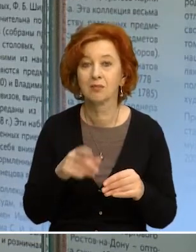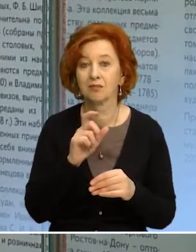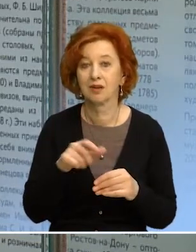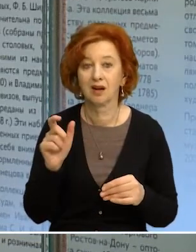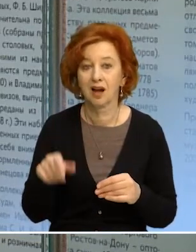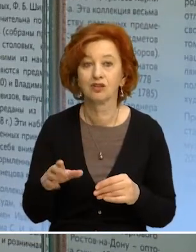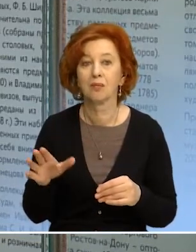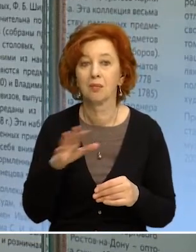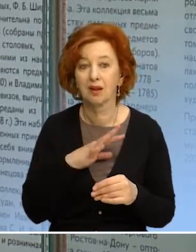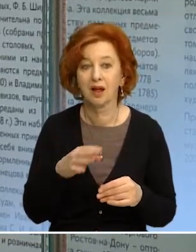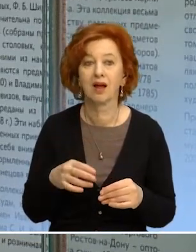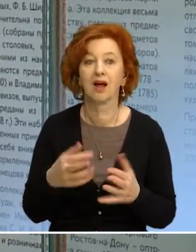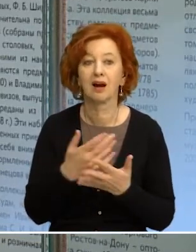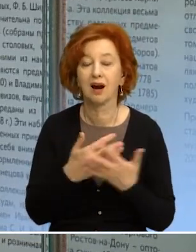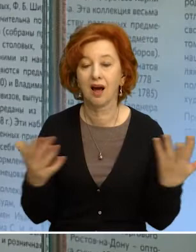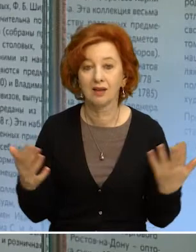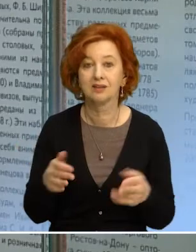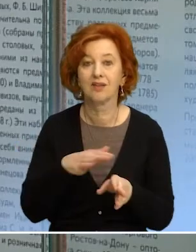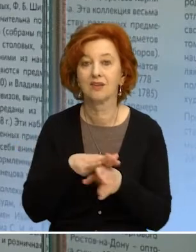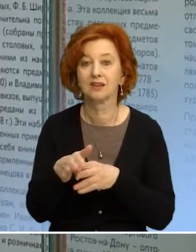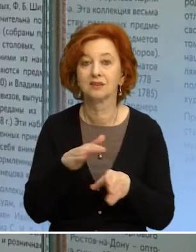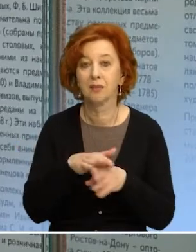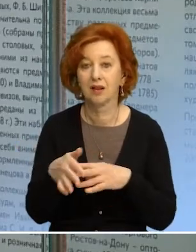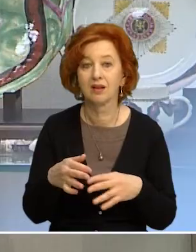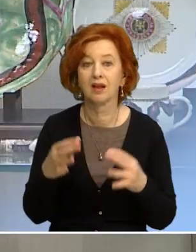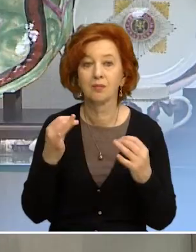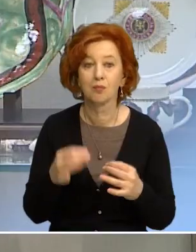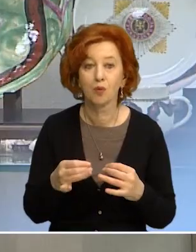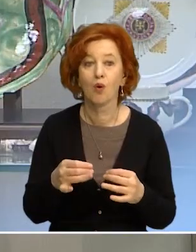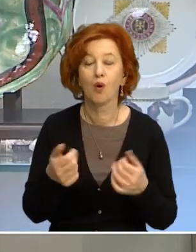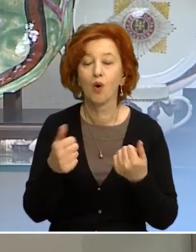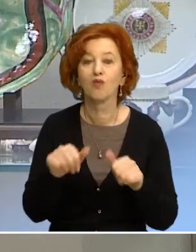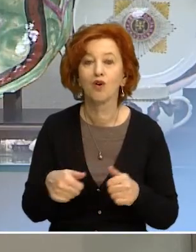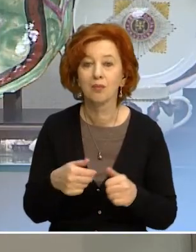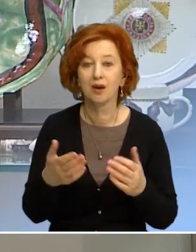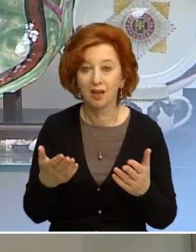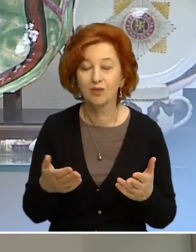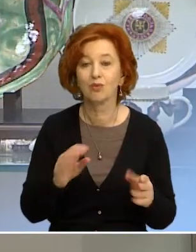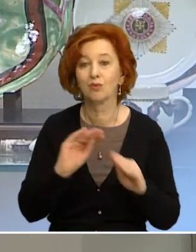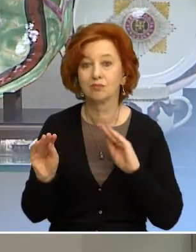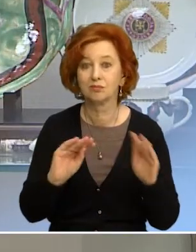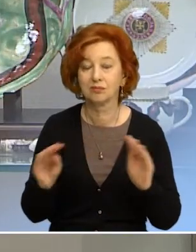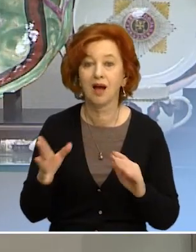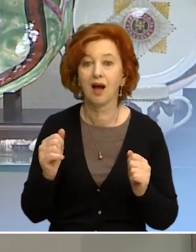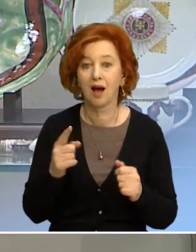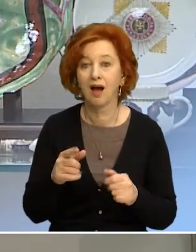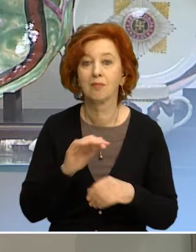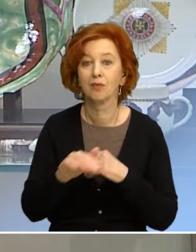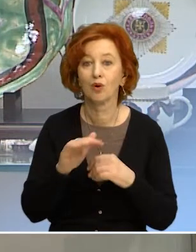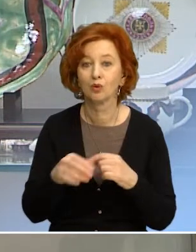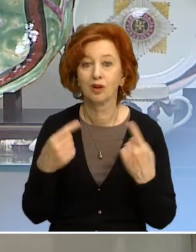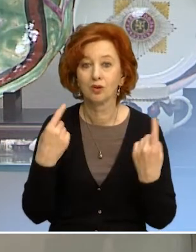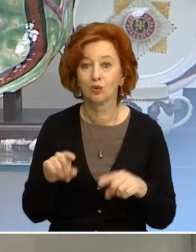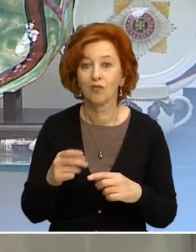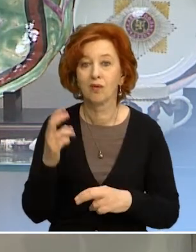советским гражданам. Она была разная по исполнению и по оформлению. А вот продукция